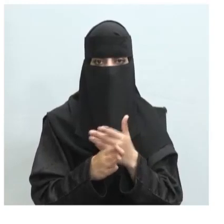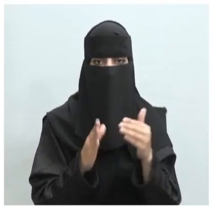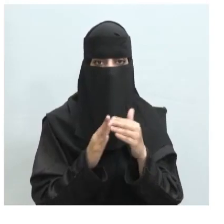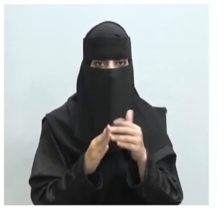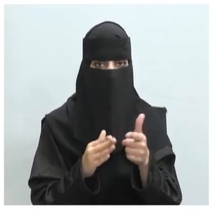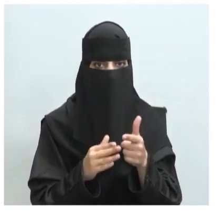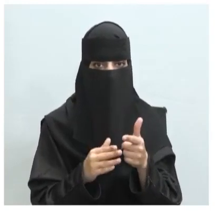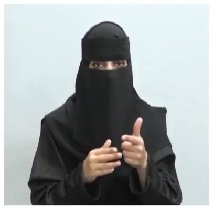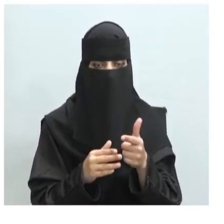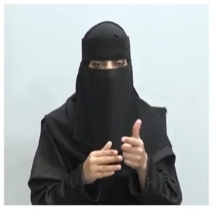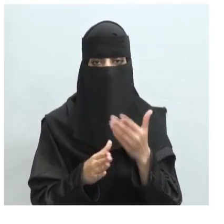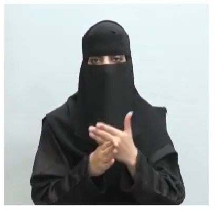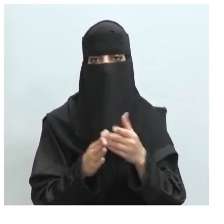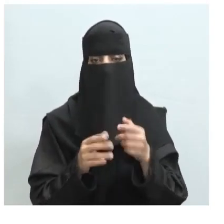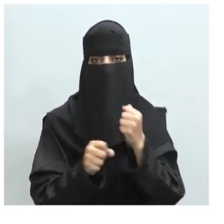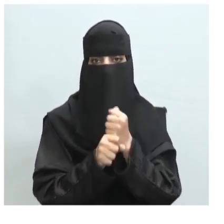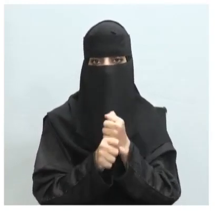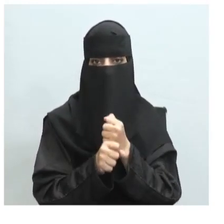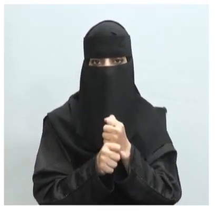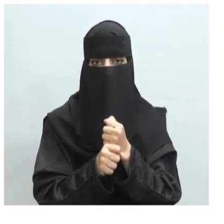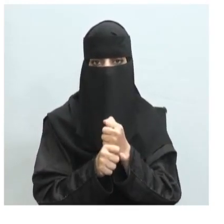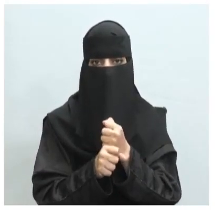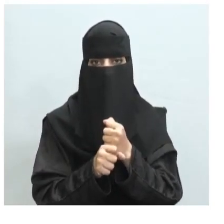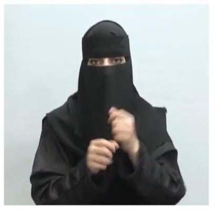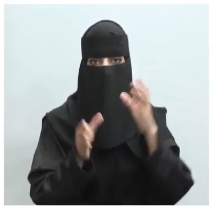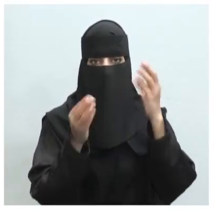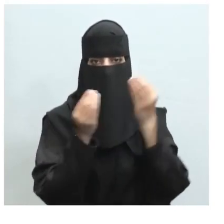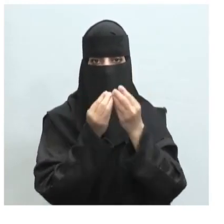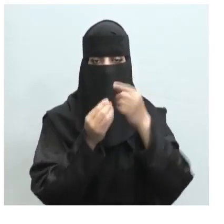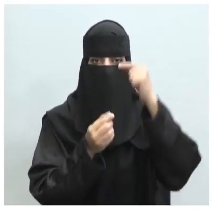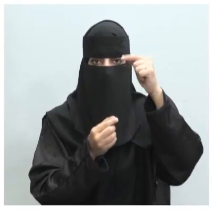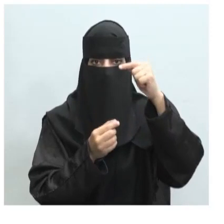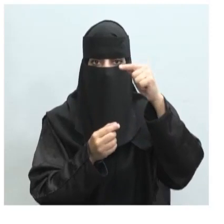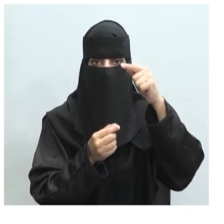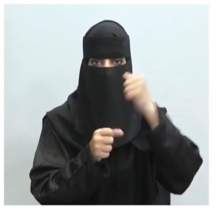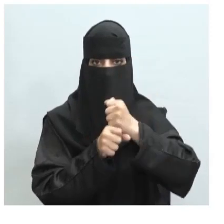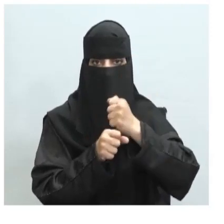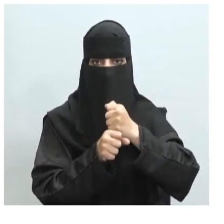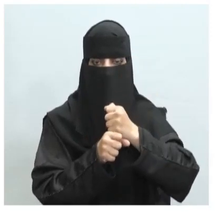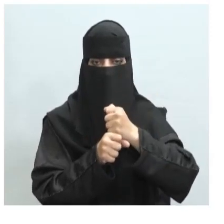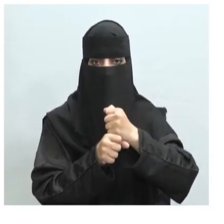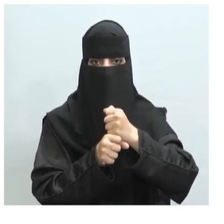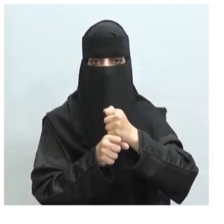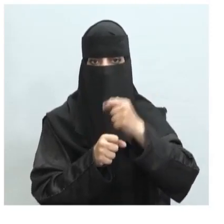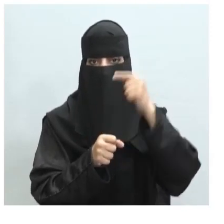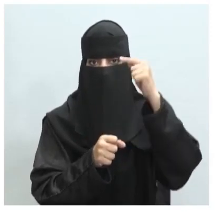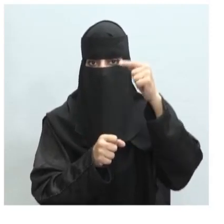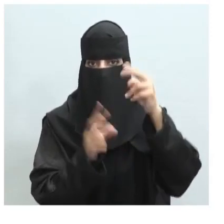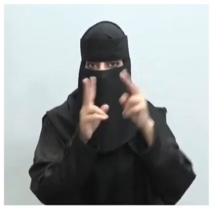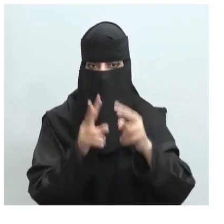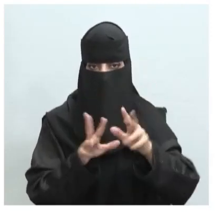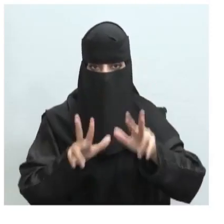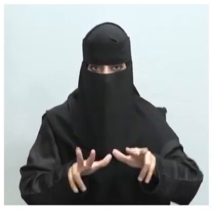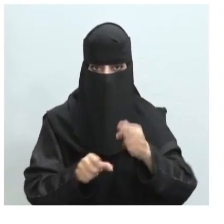او بسبب عمليه الشحن او عمليه عمليه الكهرباء